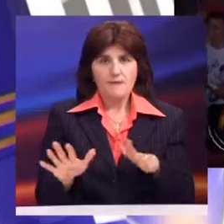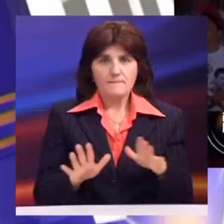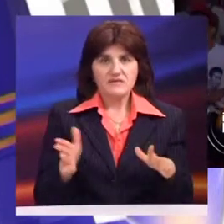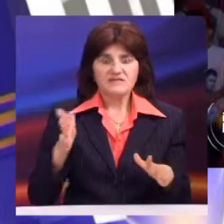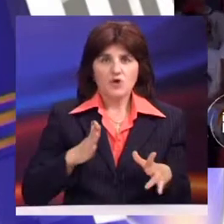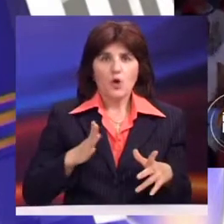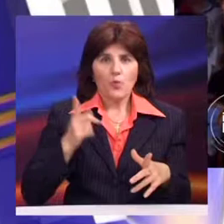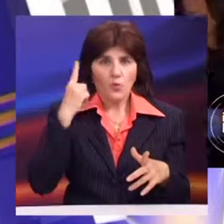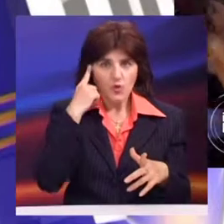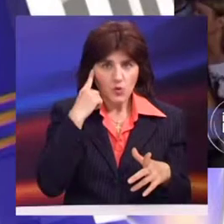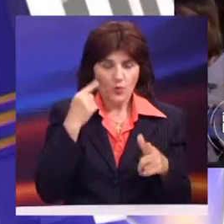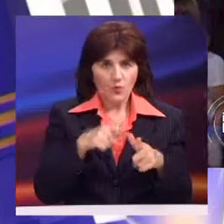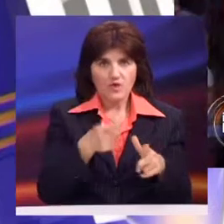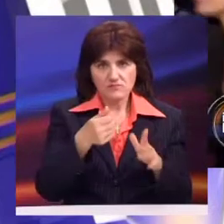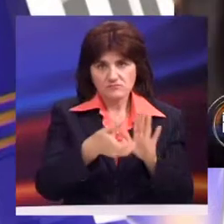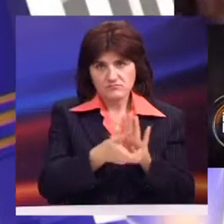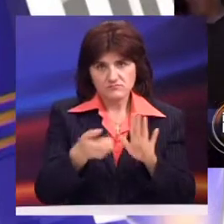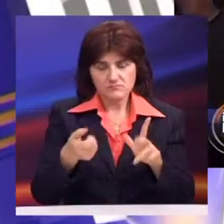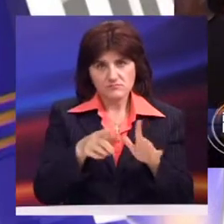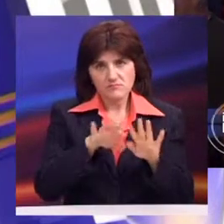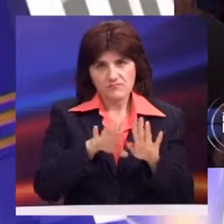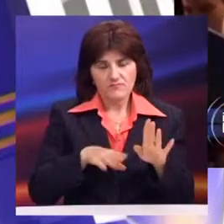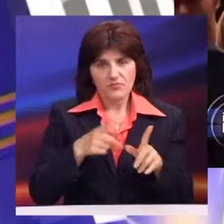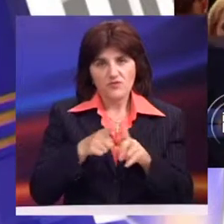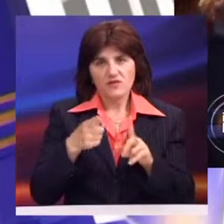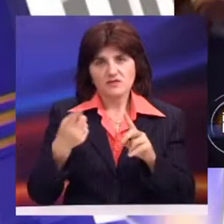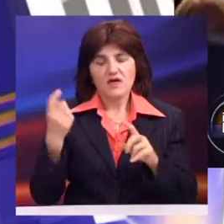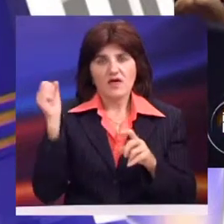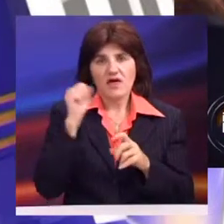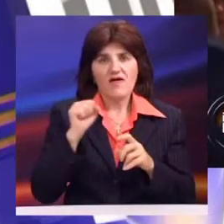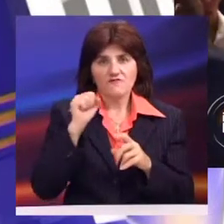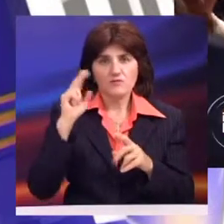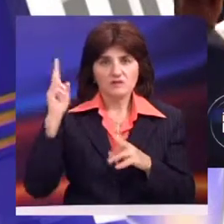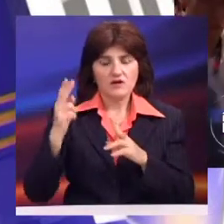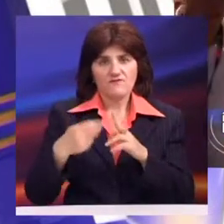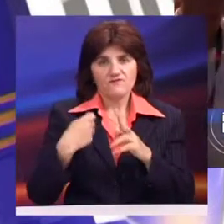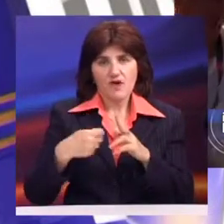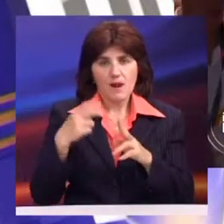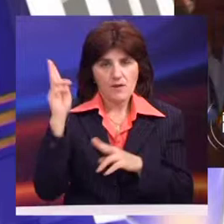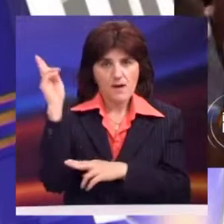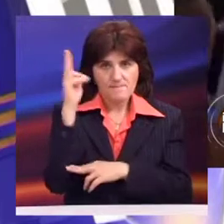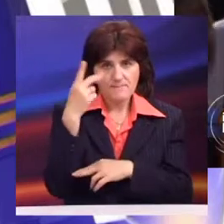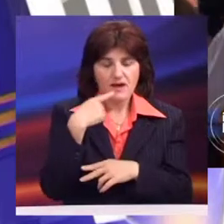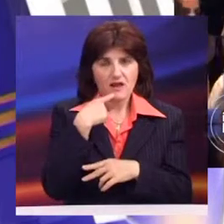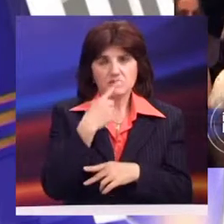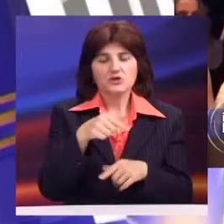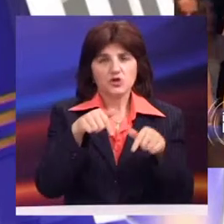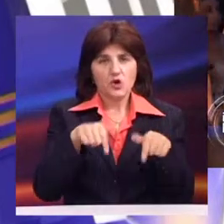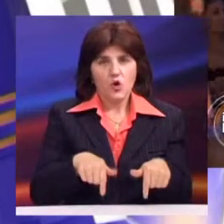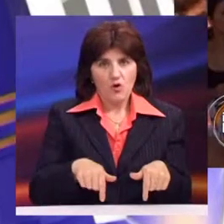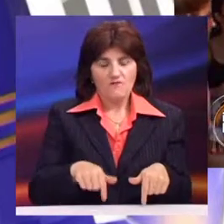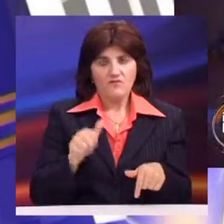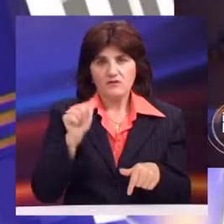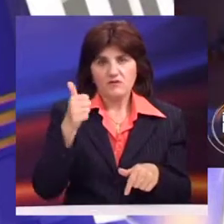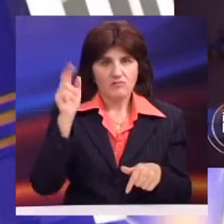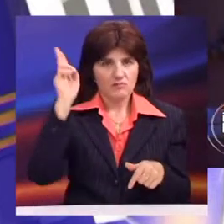Ministarstvo kulture je ove godine istupilo iz modela finansiranja festivala evropskog filma Palić, čime je izgubljen poseban prioritet koji je